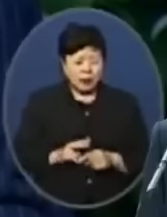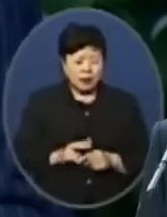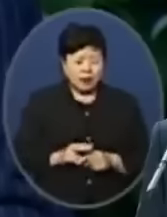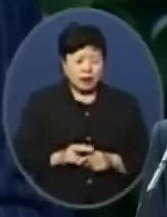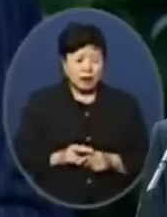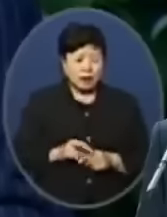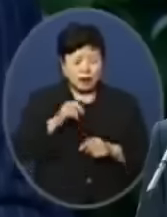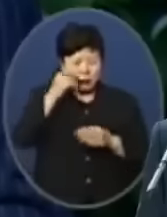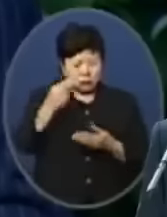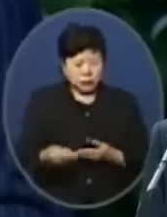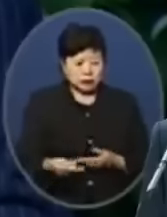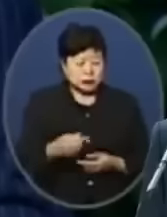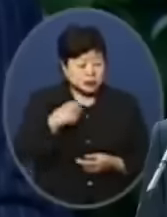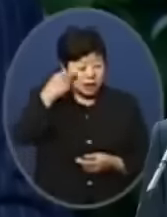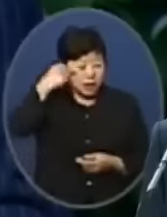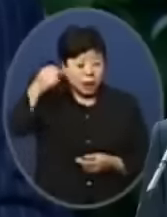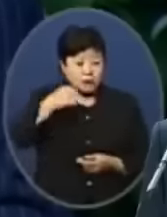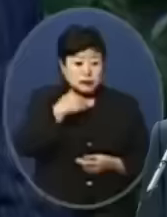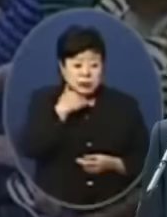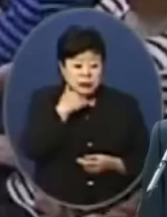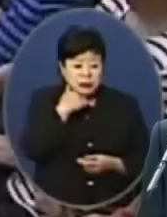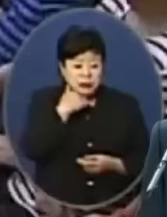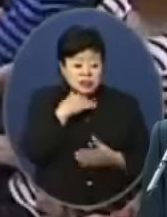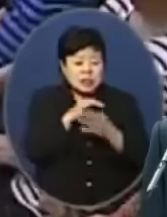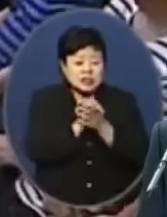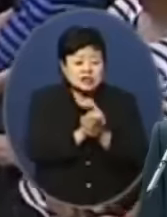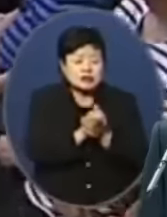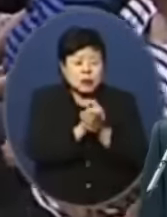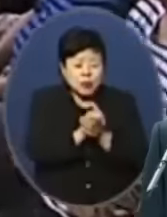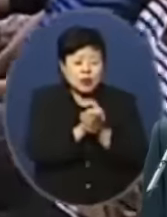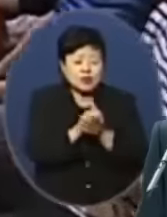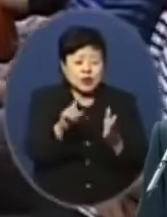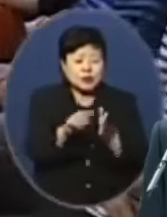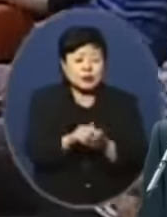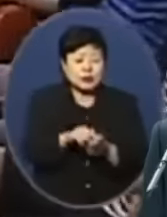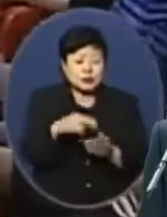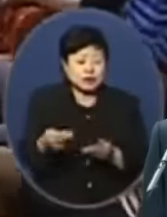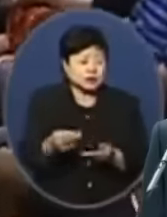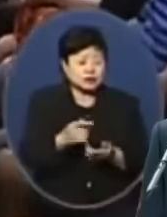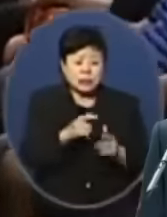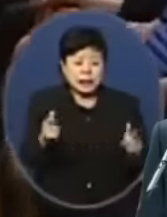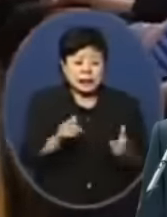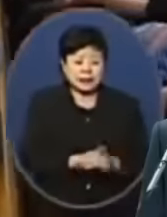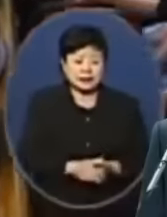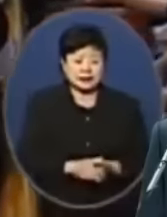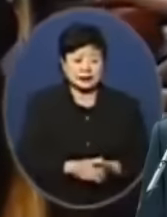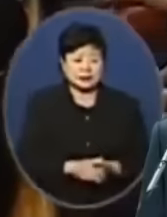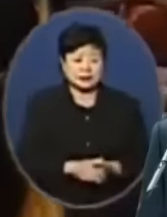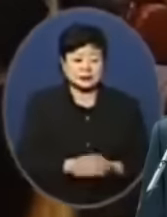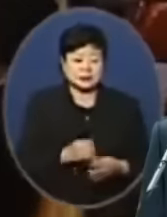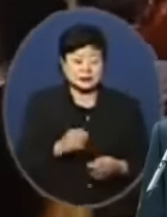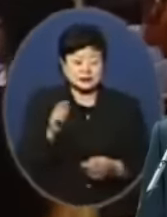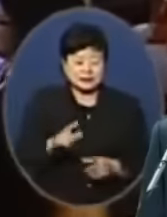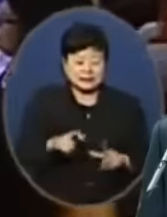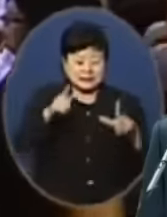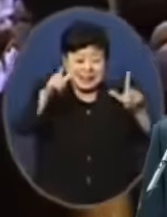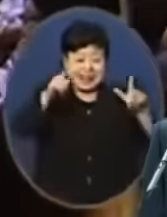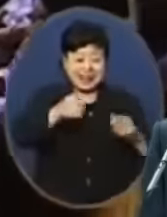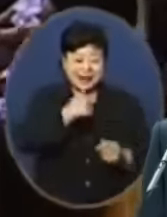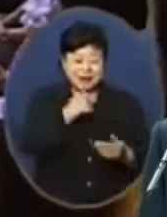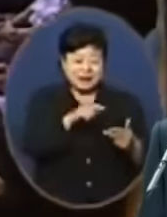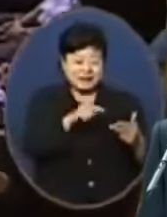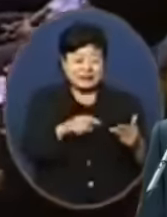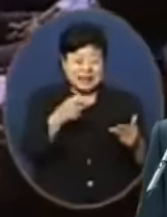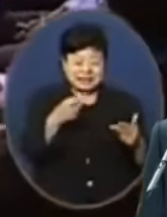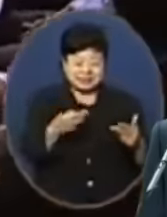뚝 떨어질 줄 기대하고 있었는데 아무리 기도해도 믿음이 그렇게 떨어지지 않습니다. 그러던 어느 날 그는 로마서